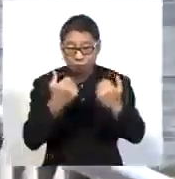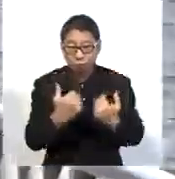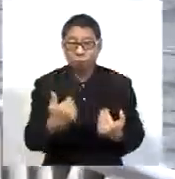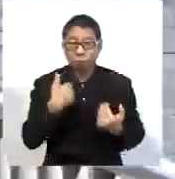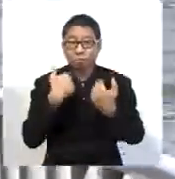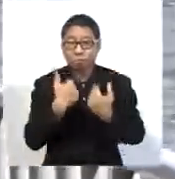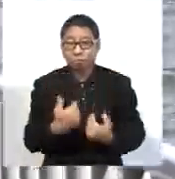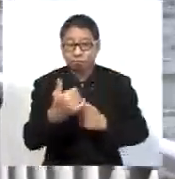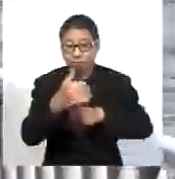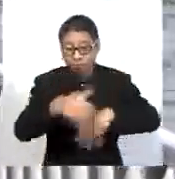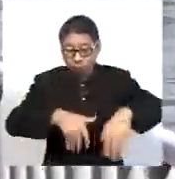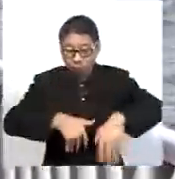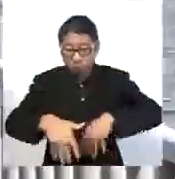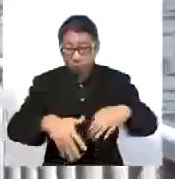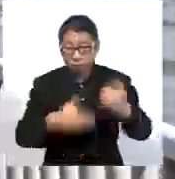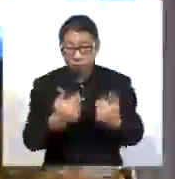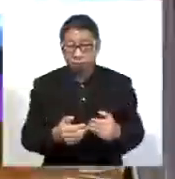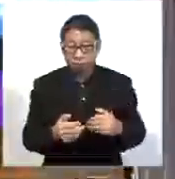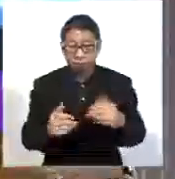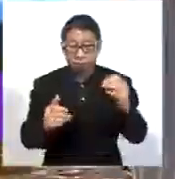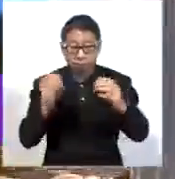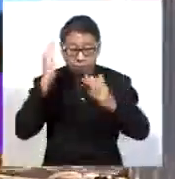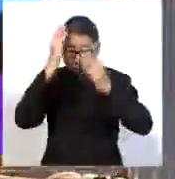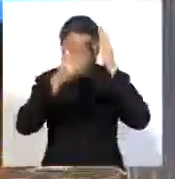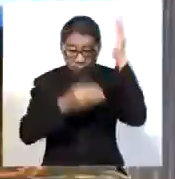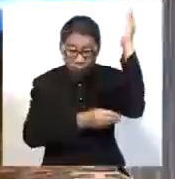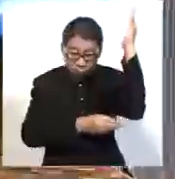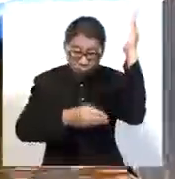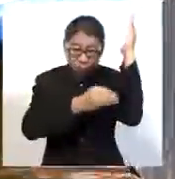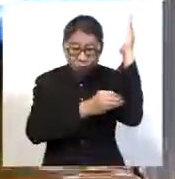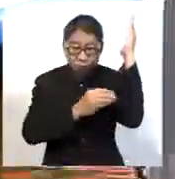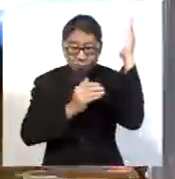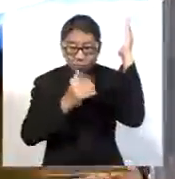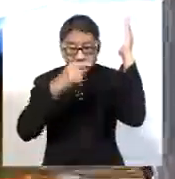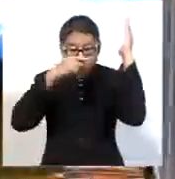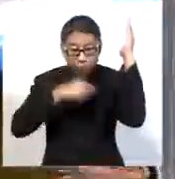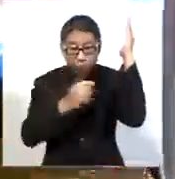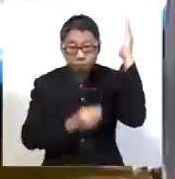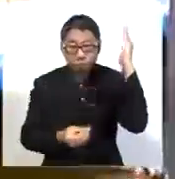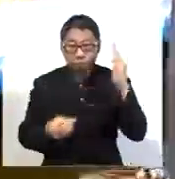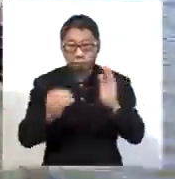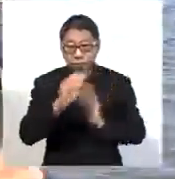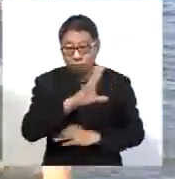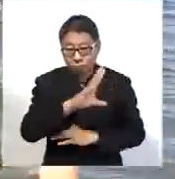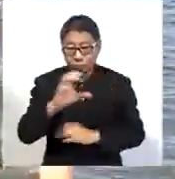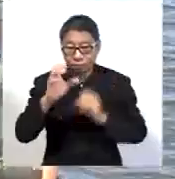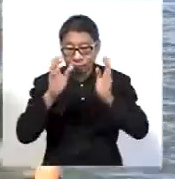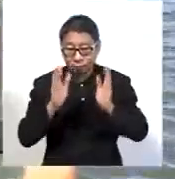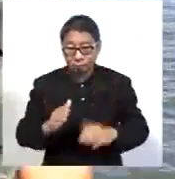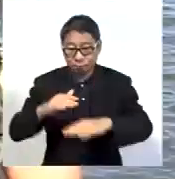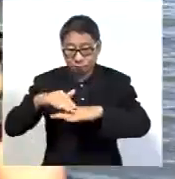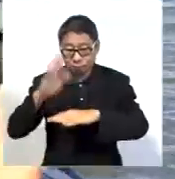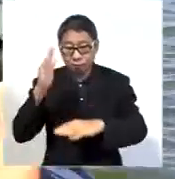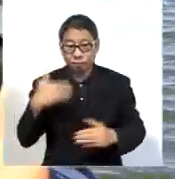ธิวาสประชาชนเดินทางออกจากประเทศมาเลเซียเข้าสู่ประเทศไทยมากกว่า500คน